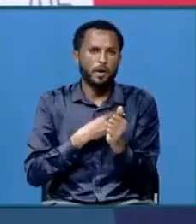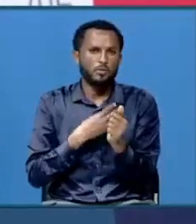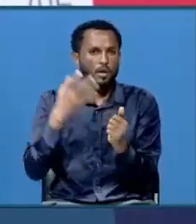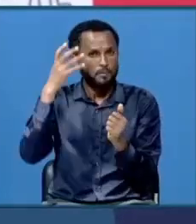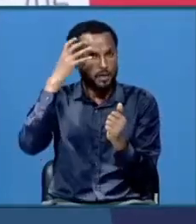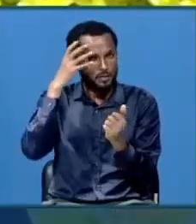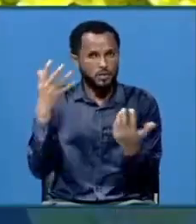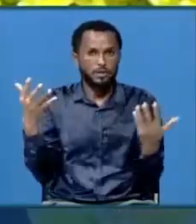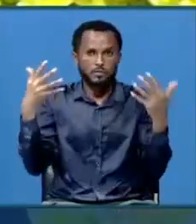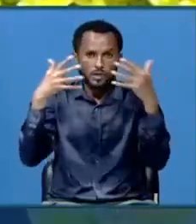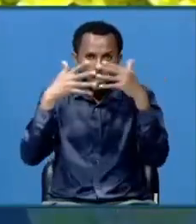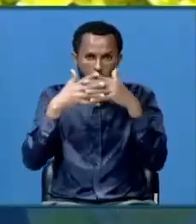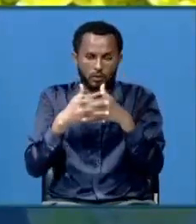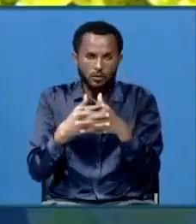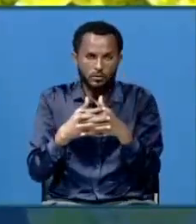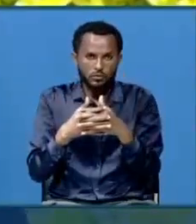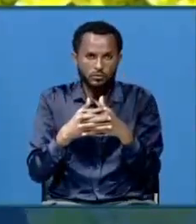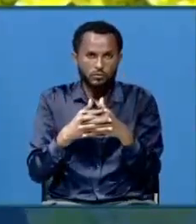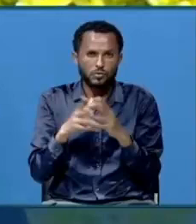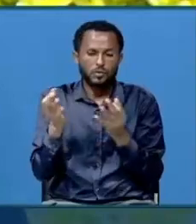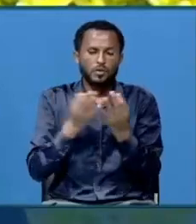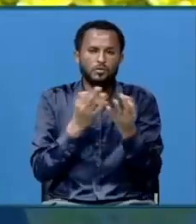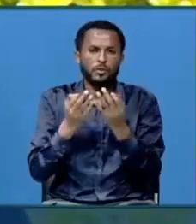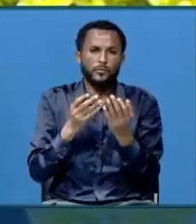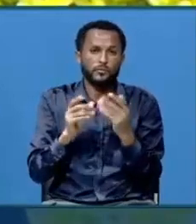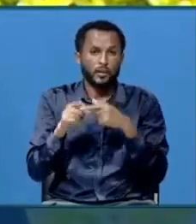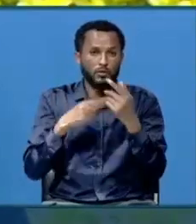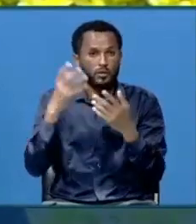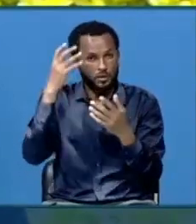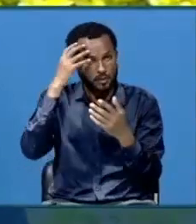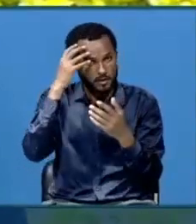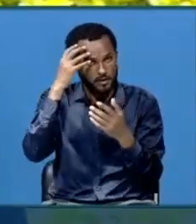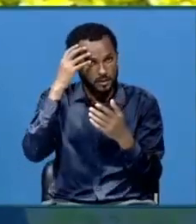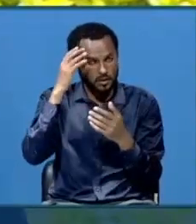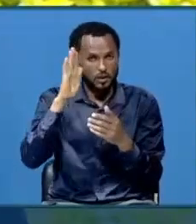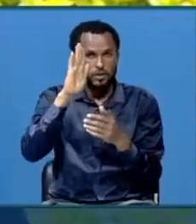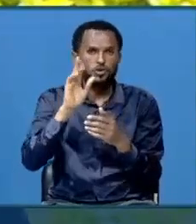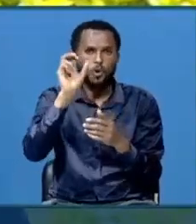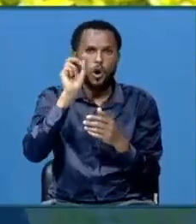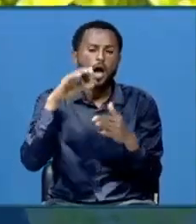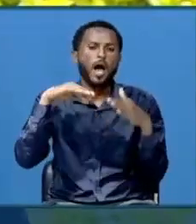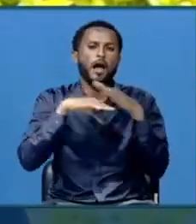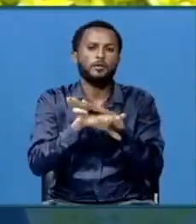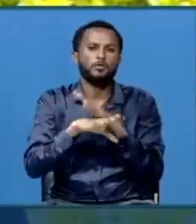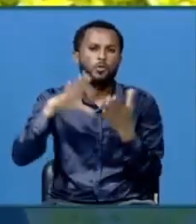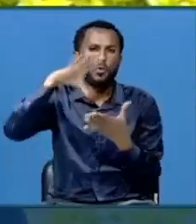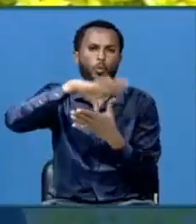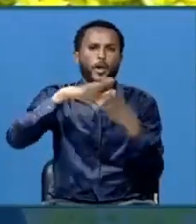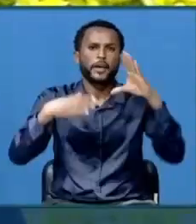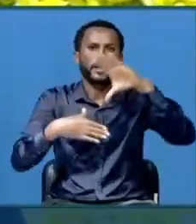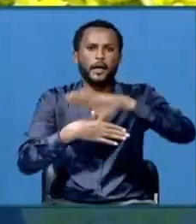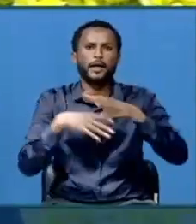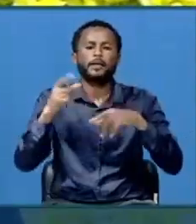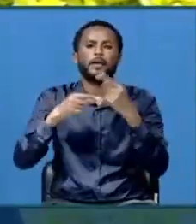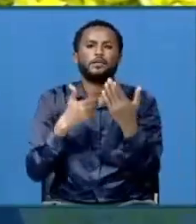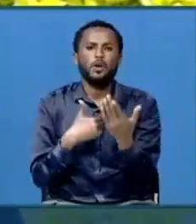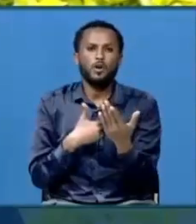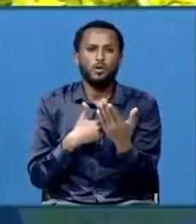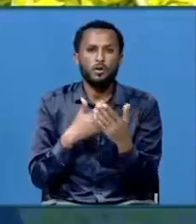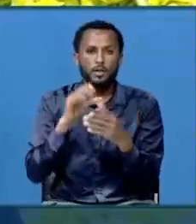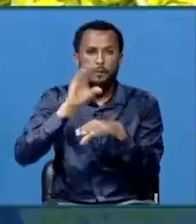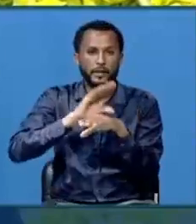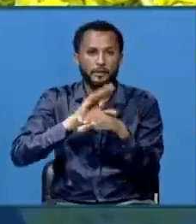ዝተሓዋወሱ ገሊፆም። ከይተለቲ መንግስቲ እውን እታ ቤተ ክርስቲያን ደድሕሪ መንግስቲ ሸዋ ኣትየ ጎንደር ከይተለ እውን እታ ቤተ ክርስቲያን